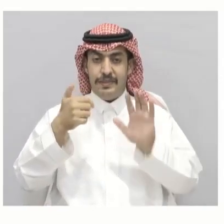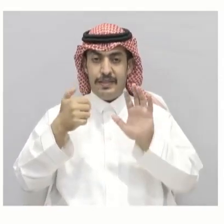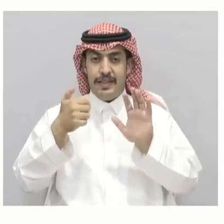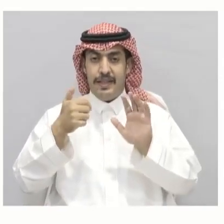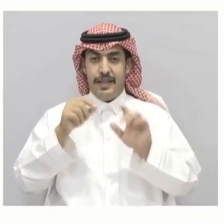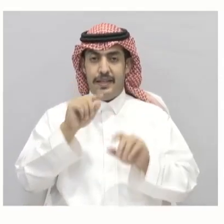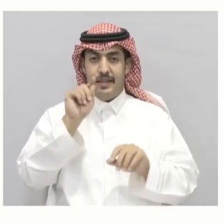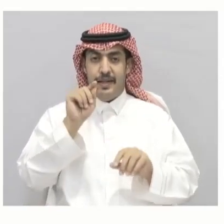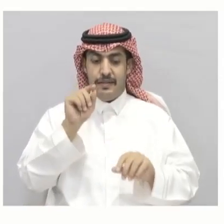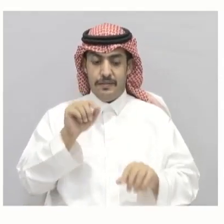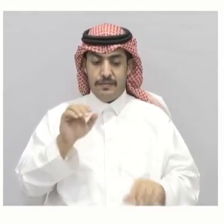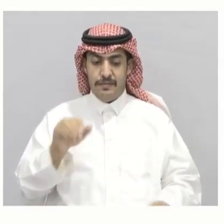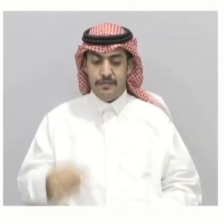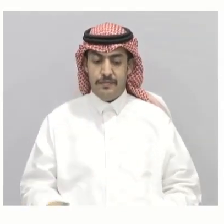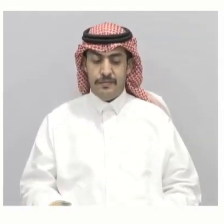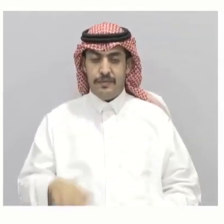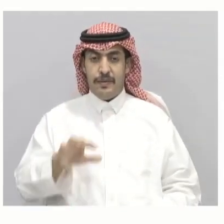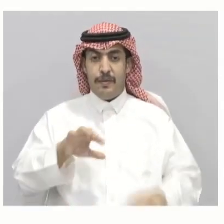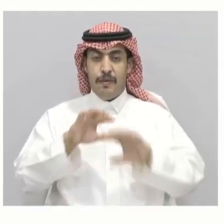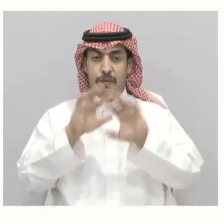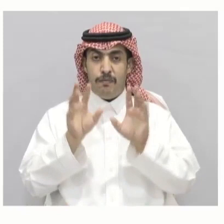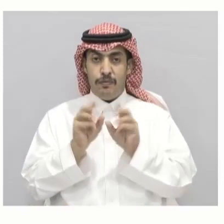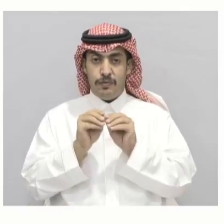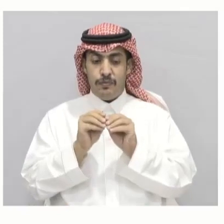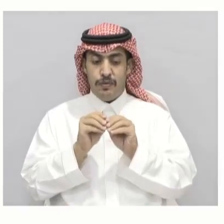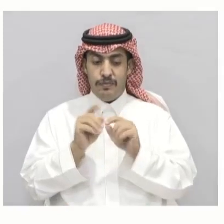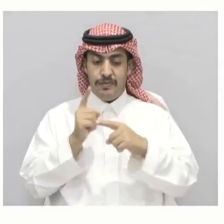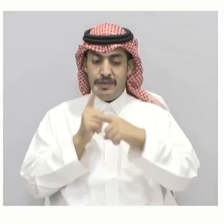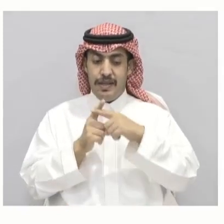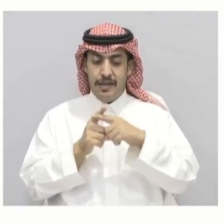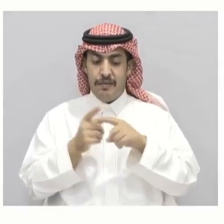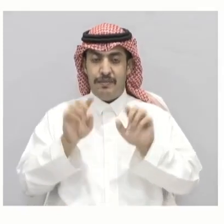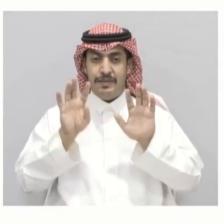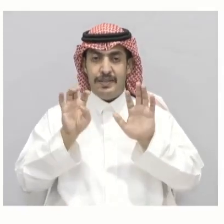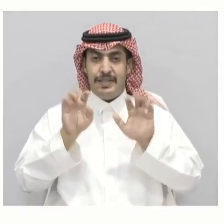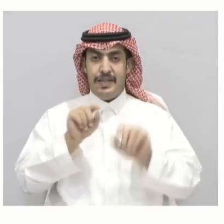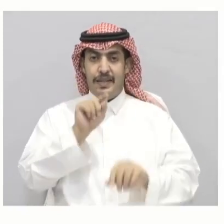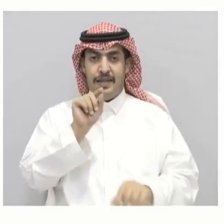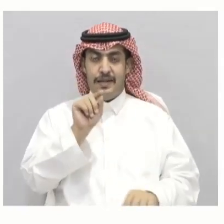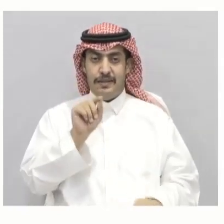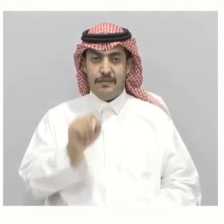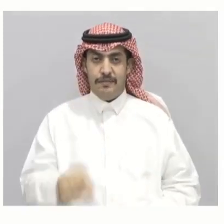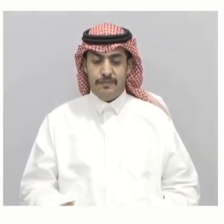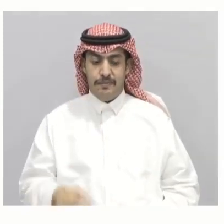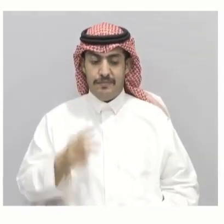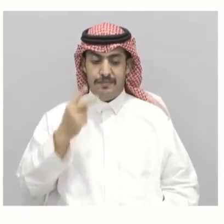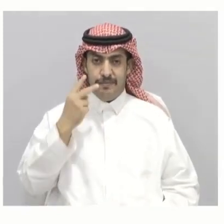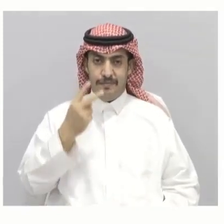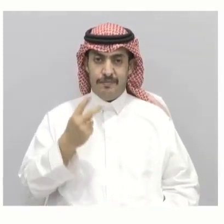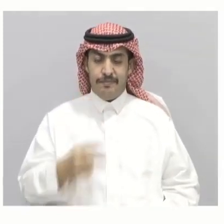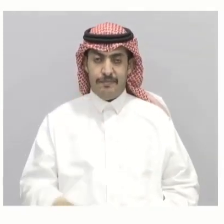درجه وبذلك سيكون مجموعهما 90 درجه كما نرى